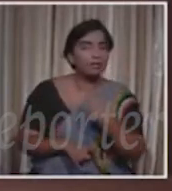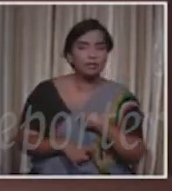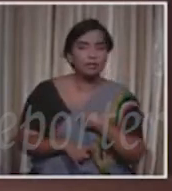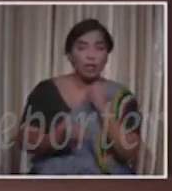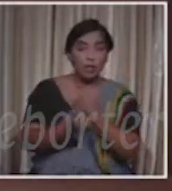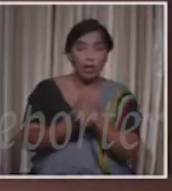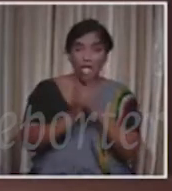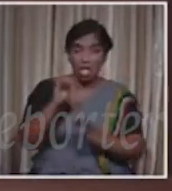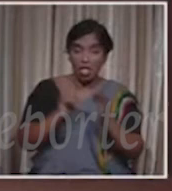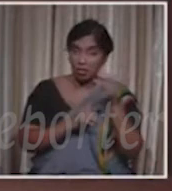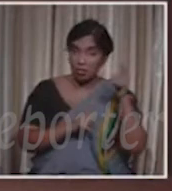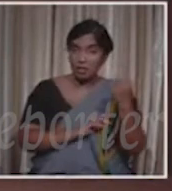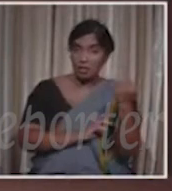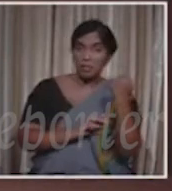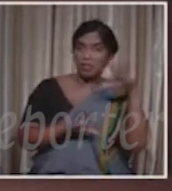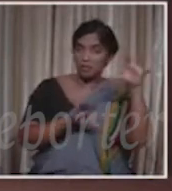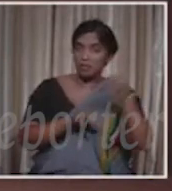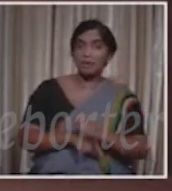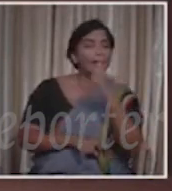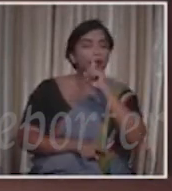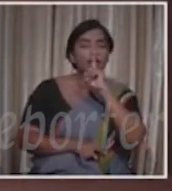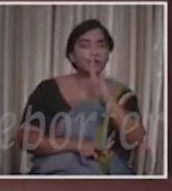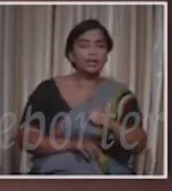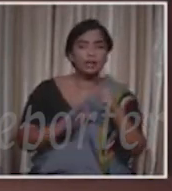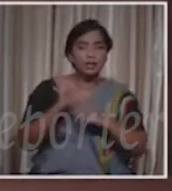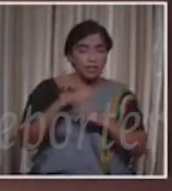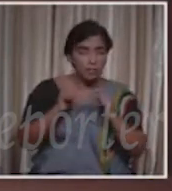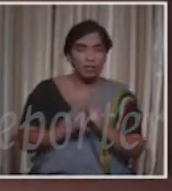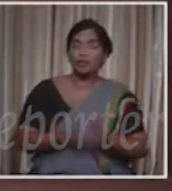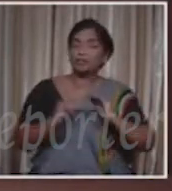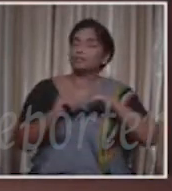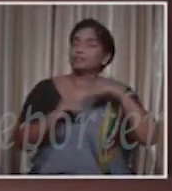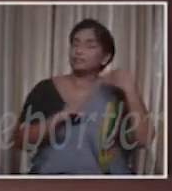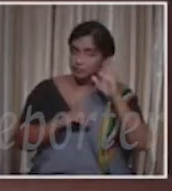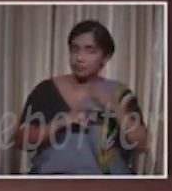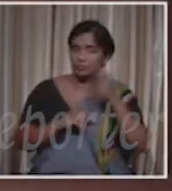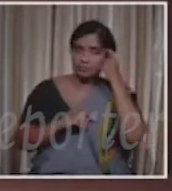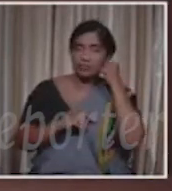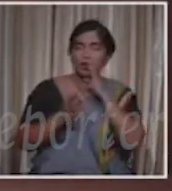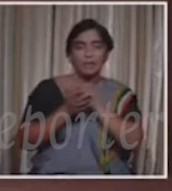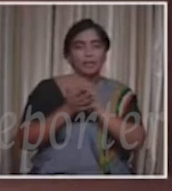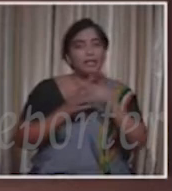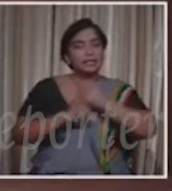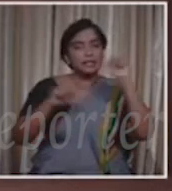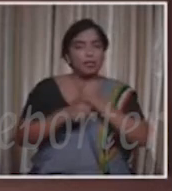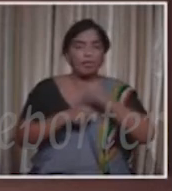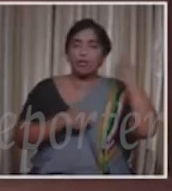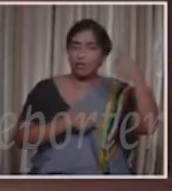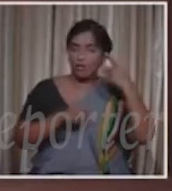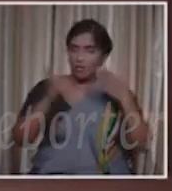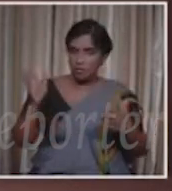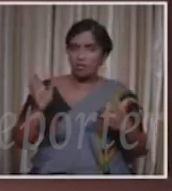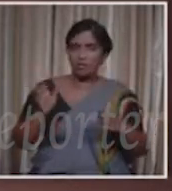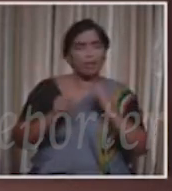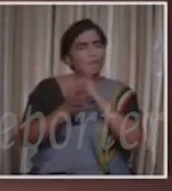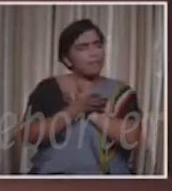නියෝජක තනායකතුමනි සාමකාමී උද්ඝෝෂණයක් තිබුණා ගෝල්ෆ් ෆීල්ඩ් වල ඒක ඉතාම සාමකාමී උද්ඝෝෂණයක් කවුද මර කණ්ඩායම ගණන් වර්ධිත මහමන්ත්‍රීට අපිද